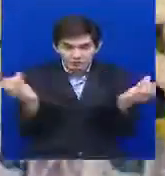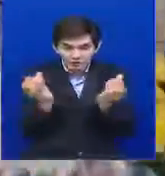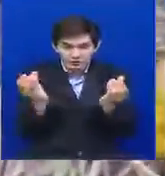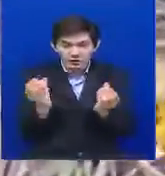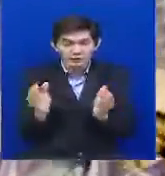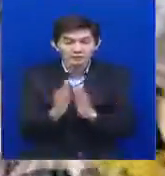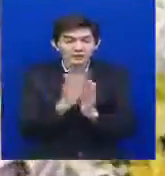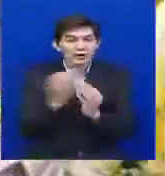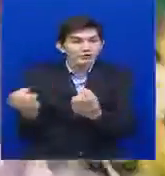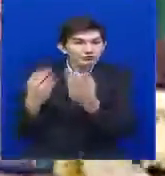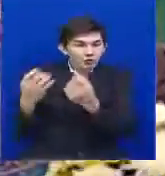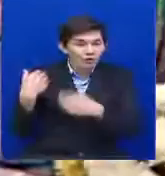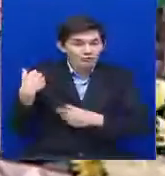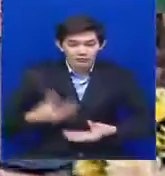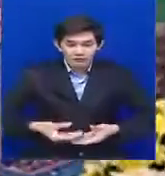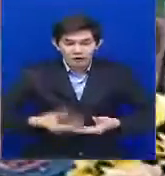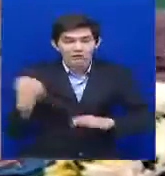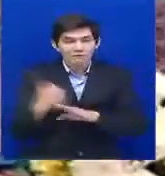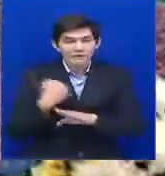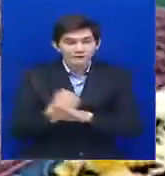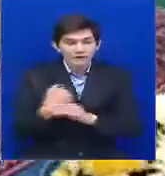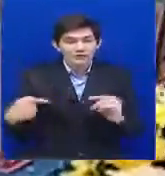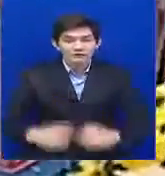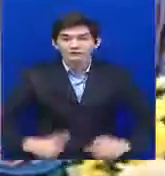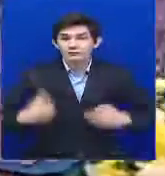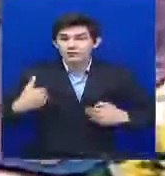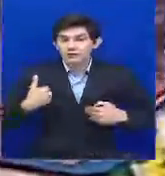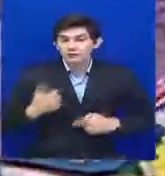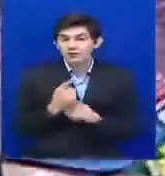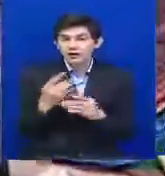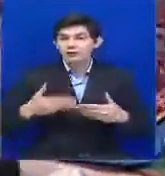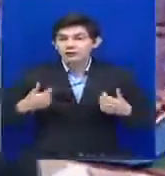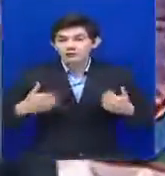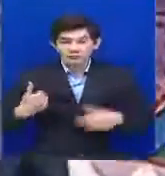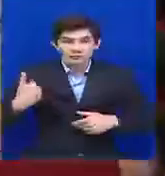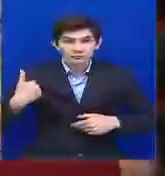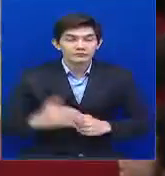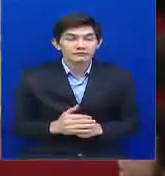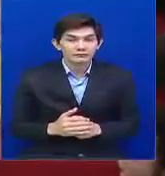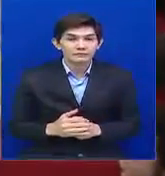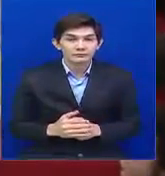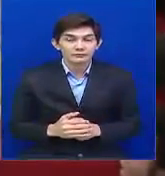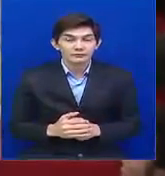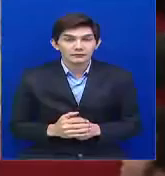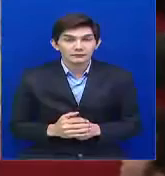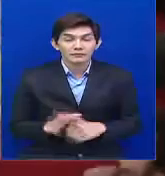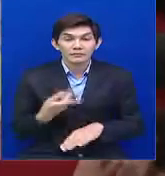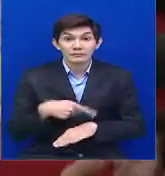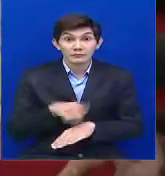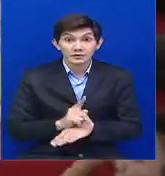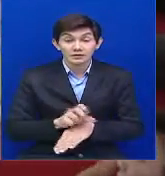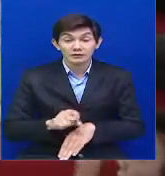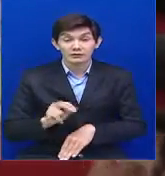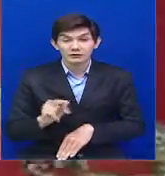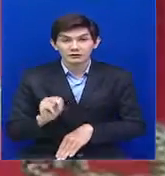พุทธศาสนาการฝึกสมาธิเป็นแนวทางดำเนินชีวิตอย่างมีความสุขนายพรเพชรวิชิตชลชัยประธานสภานิติ